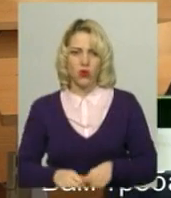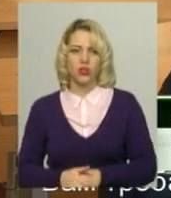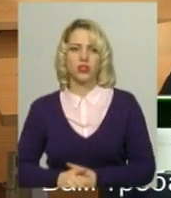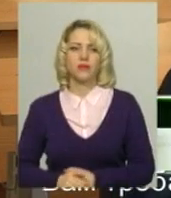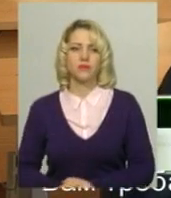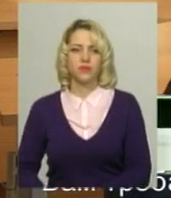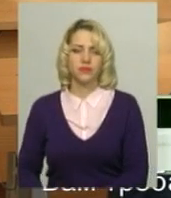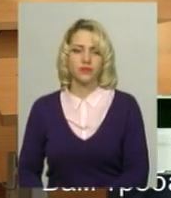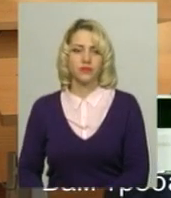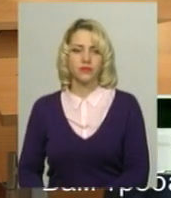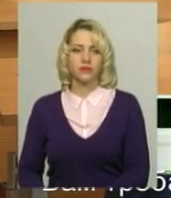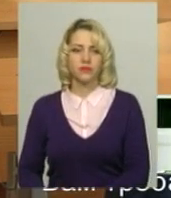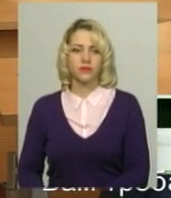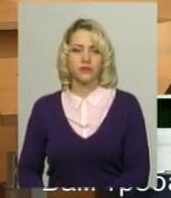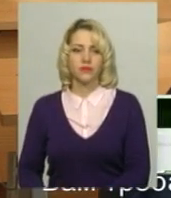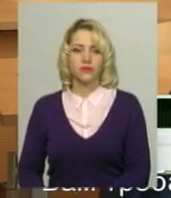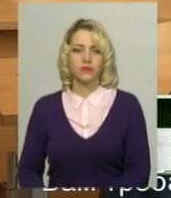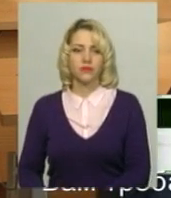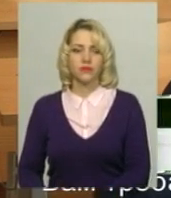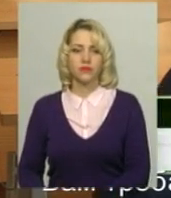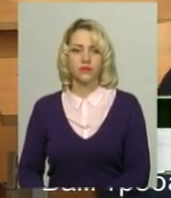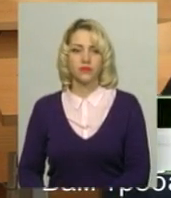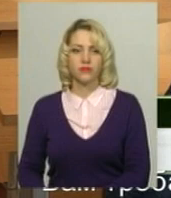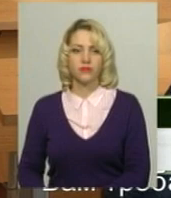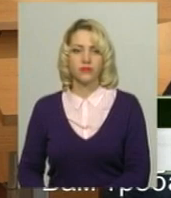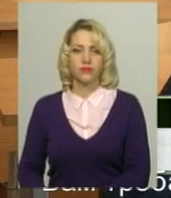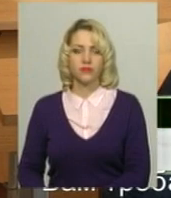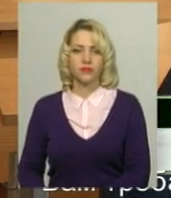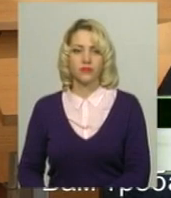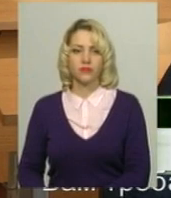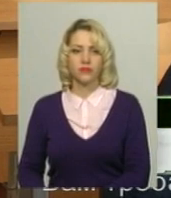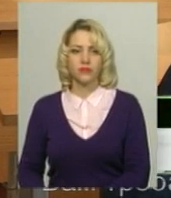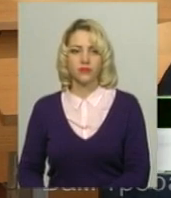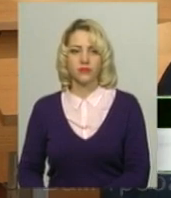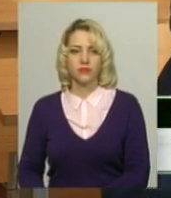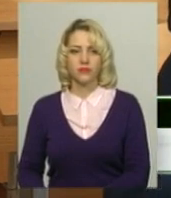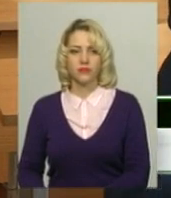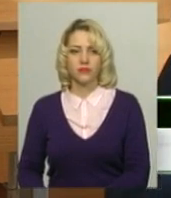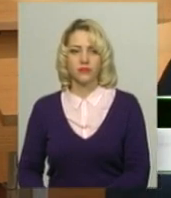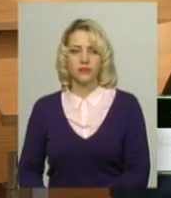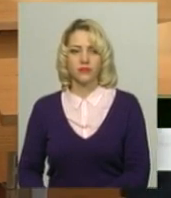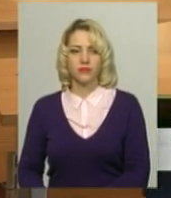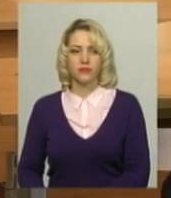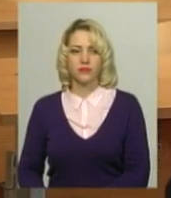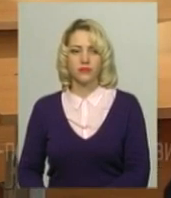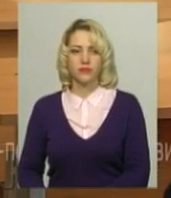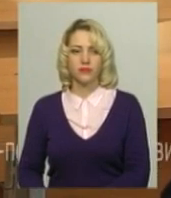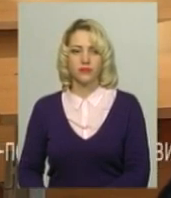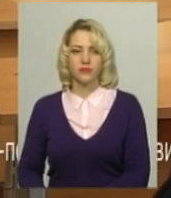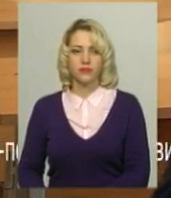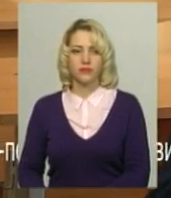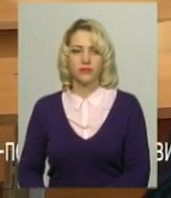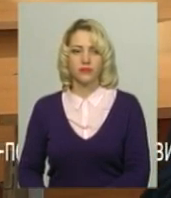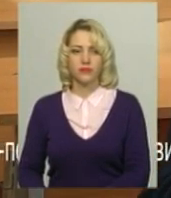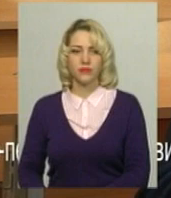добре, треба бути правди. Треба правди, то буде правду. По-перше,